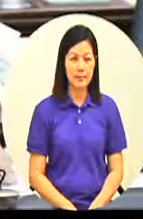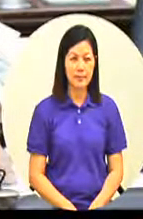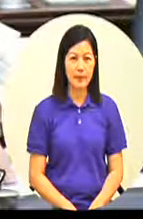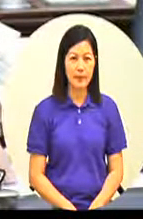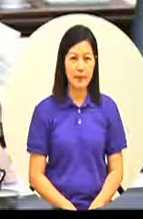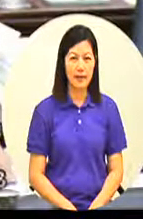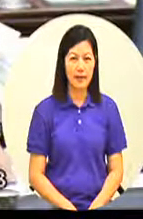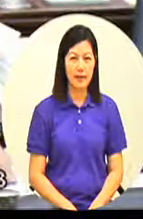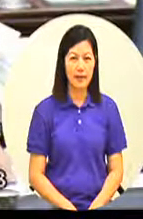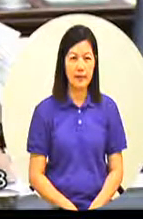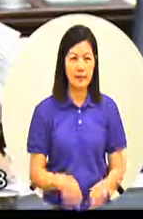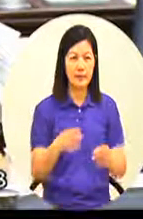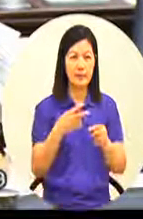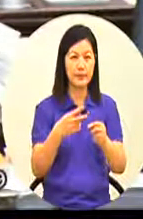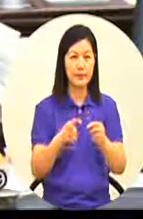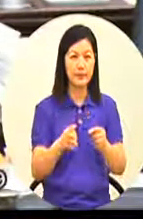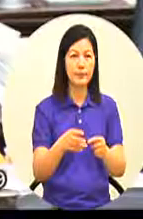好，两分钟。